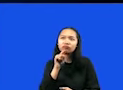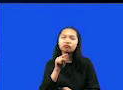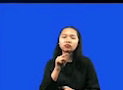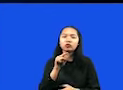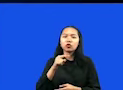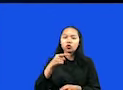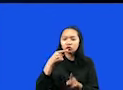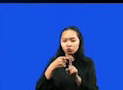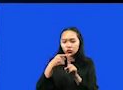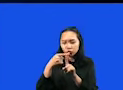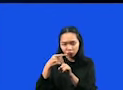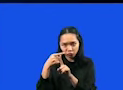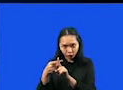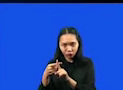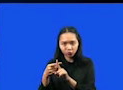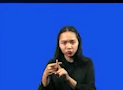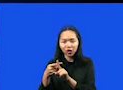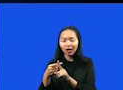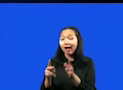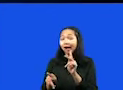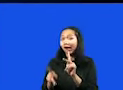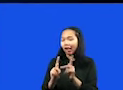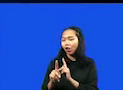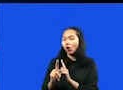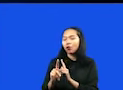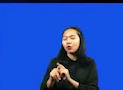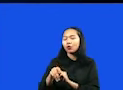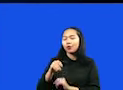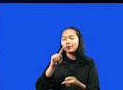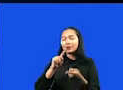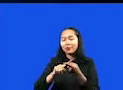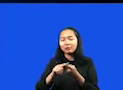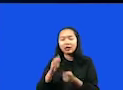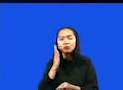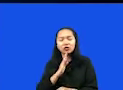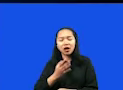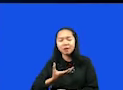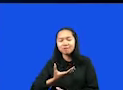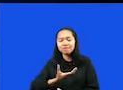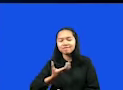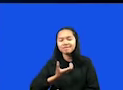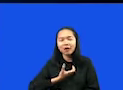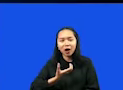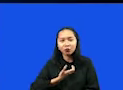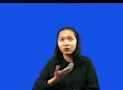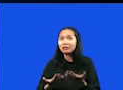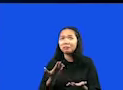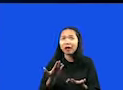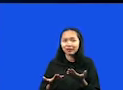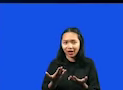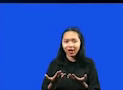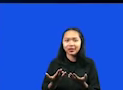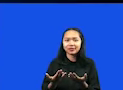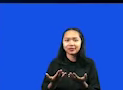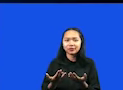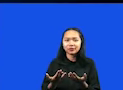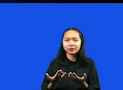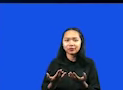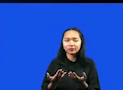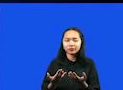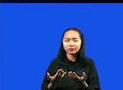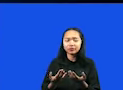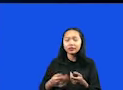jika ada anak muda yang di luar sana ingin tahu lebih lanjut ya Dijelaskan aja